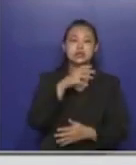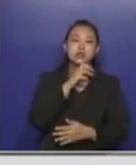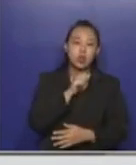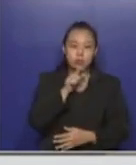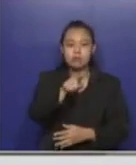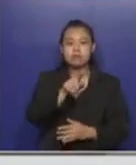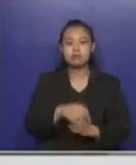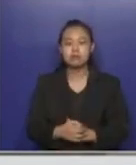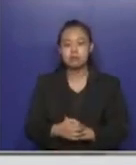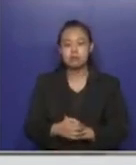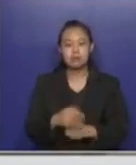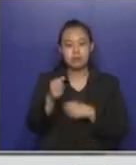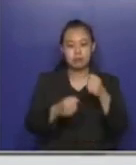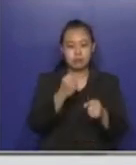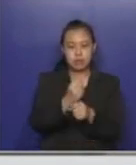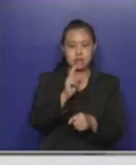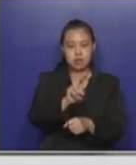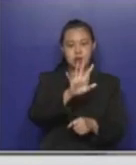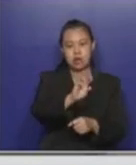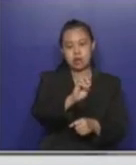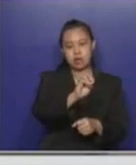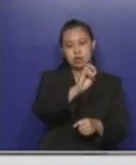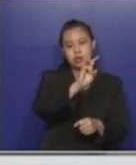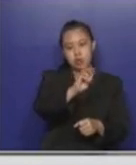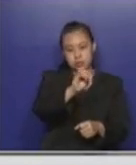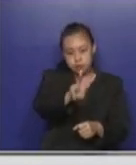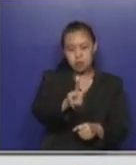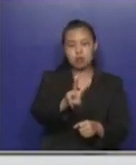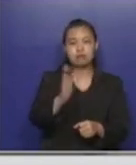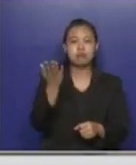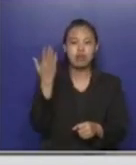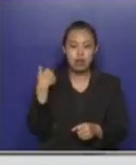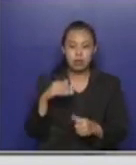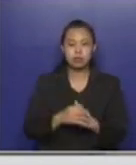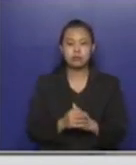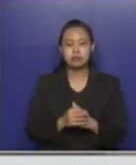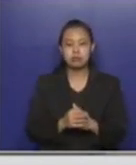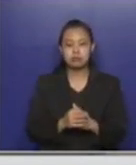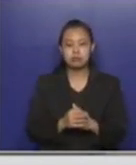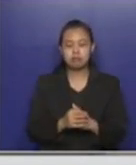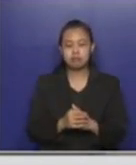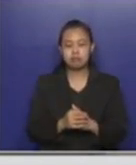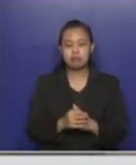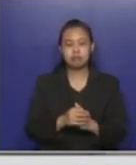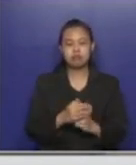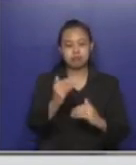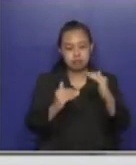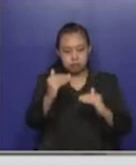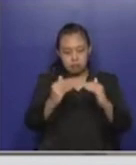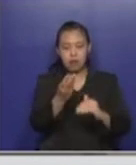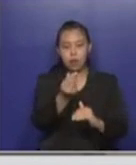ริงก็คือในปี2562ปีที่แล้วที่ผ่านมาเนี่ยเป้าสัดส่วนตัวนี้อยู่